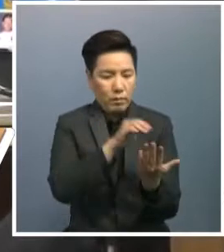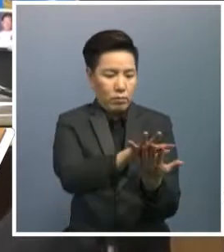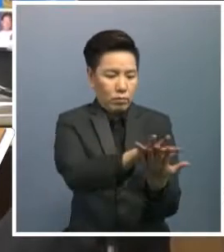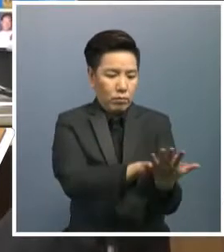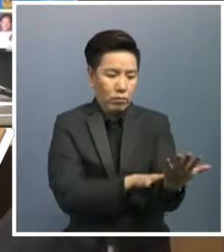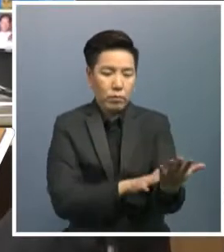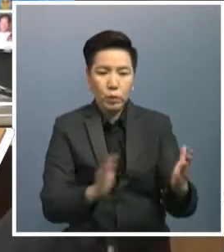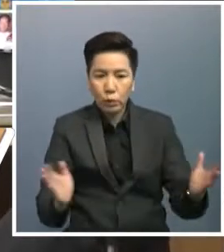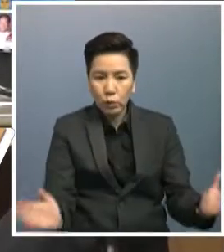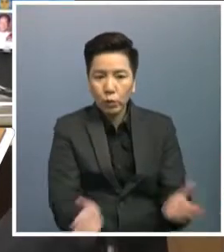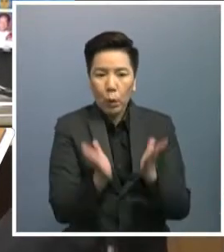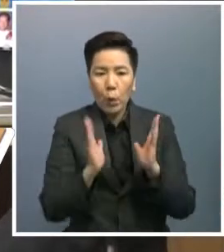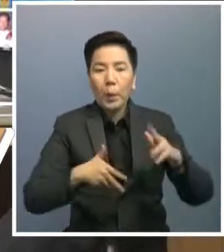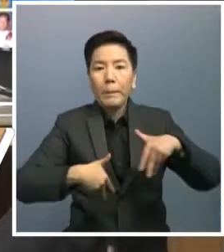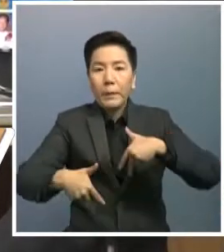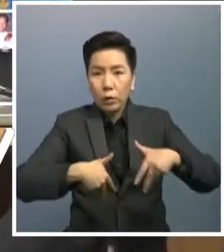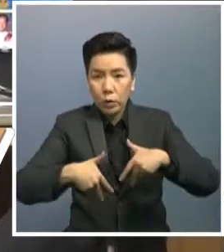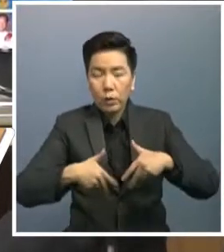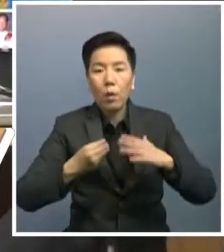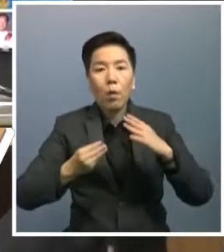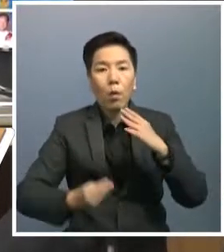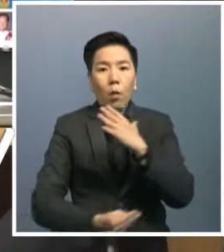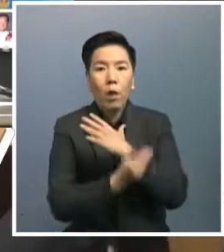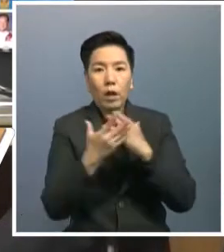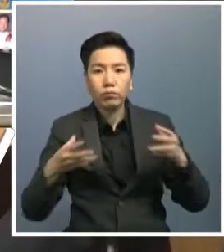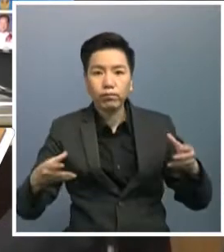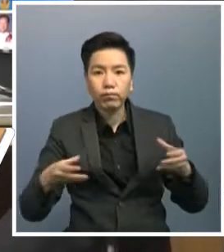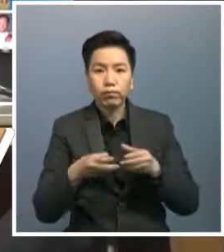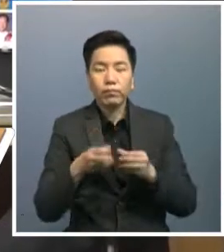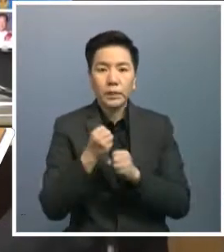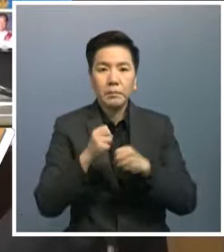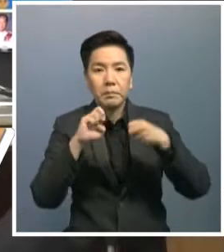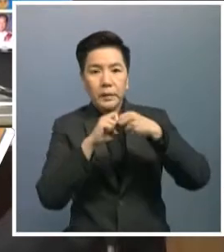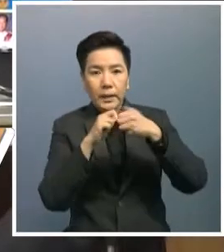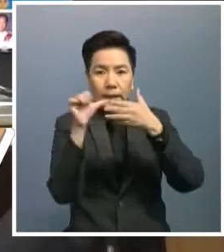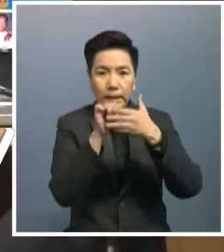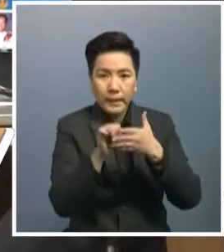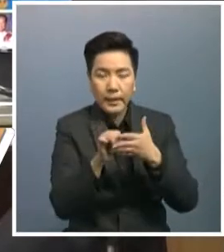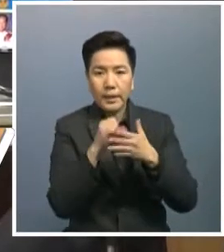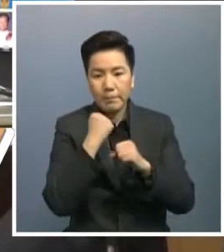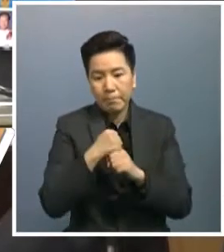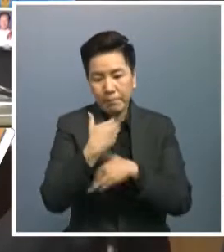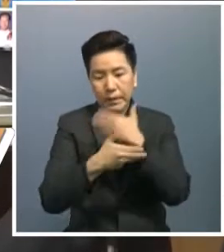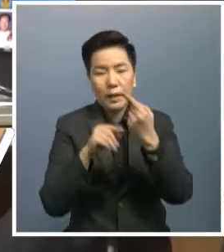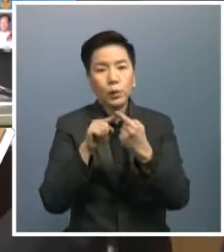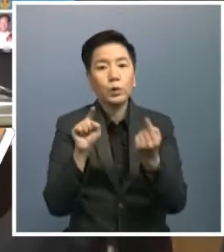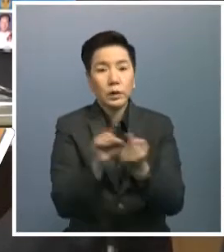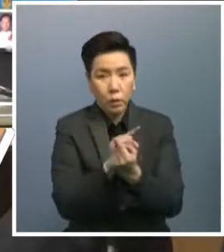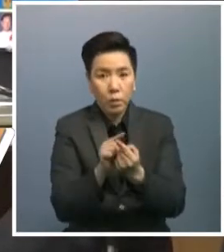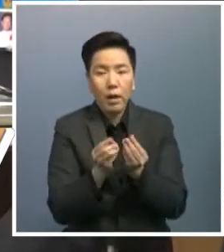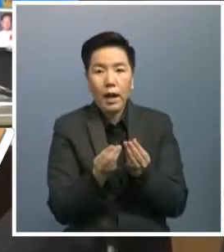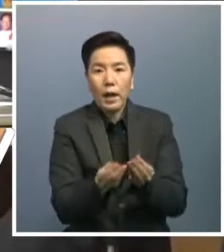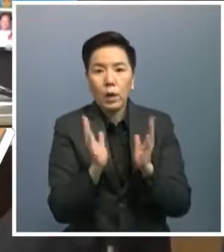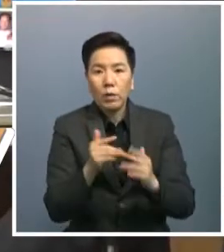สั่งสนุนให้มีประชาชนมีโอกาสรวมตัวกันทำงานในการแก้ไขปัญหาและการพัฒนาสังคมให้